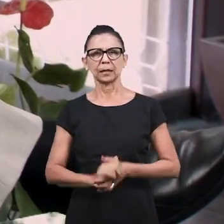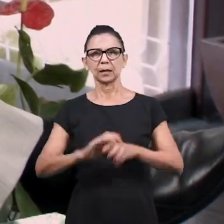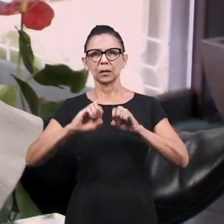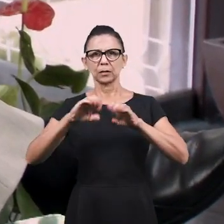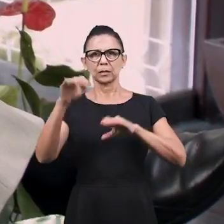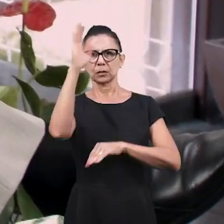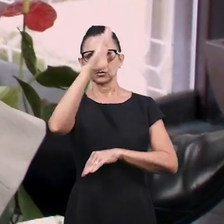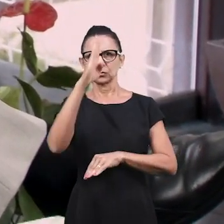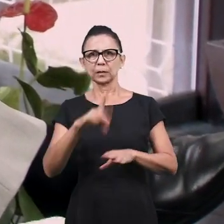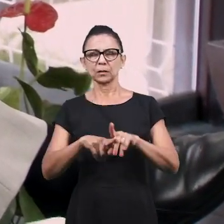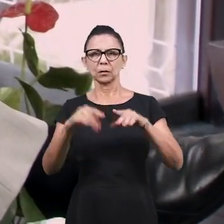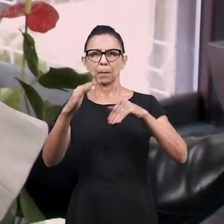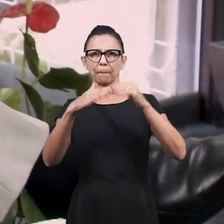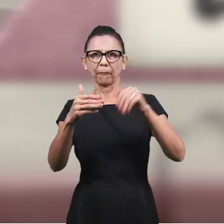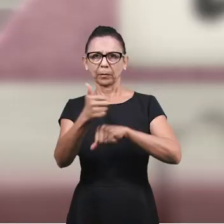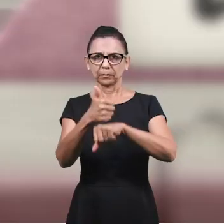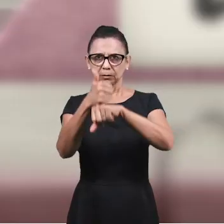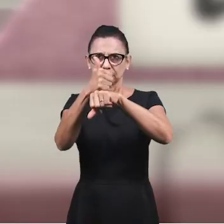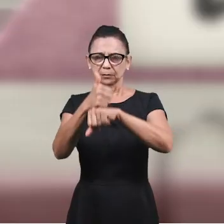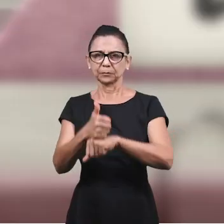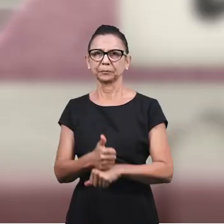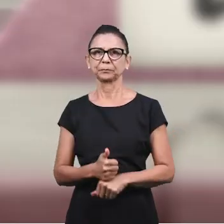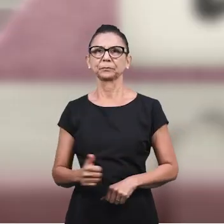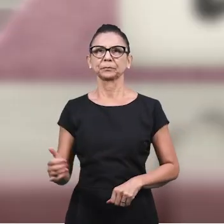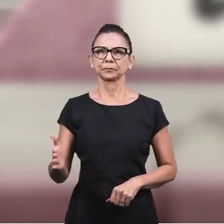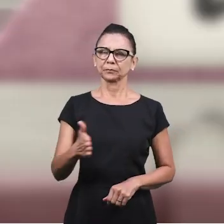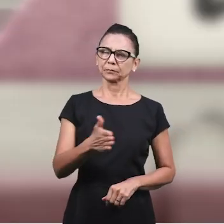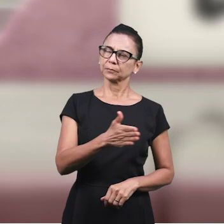Кейзи Нунис, она поговорит.